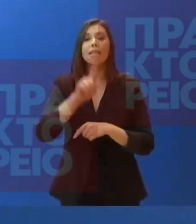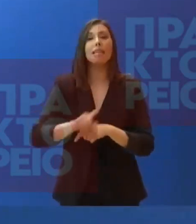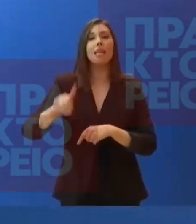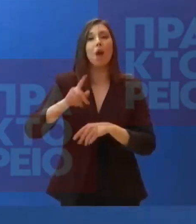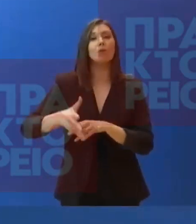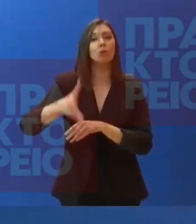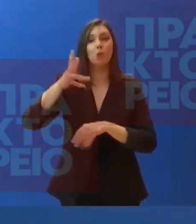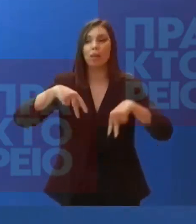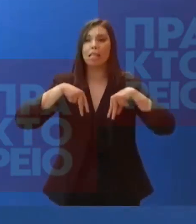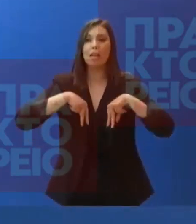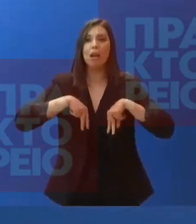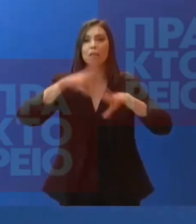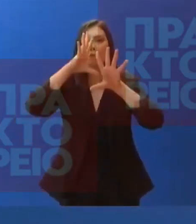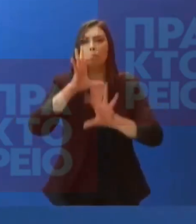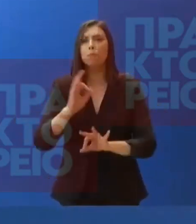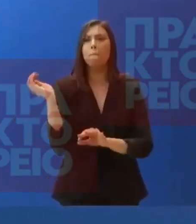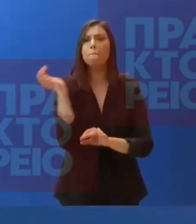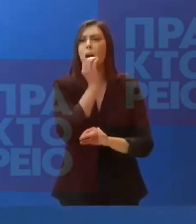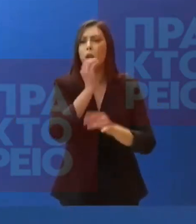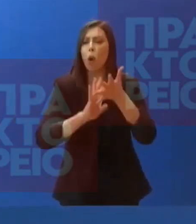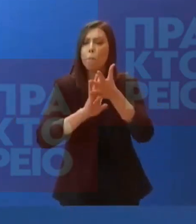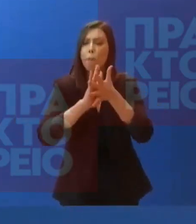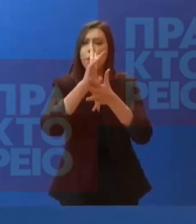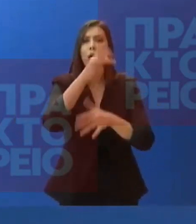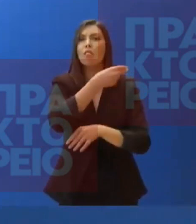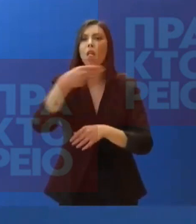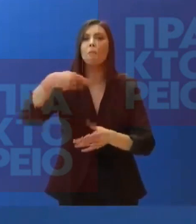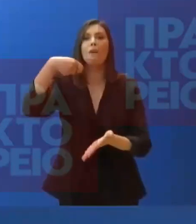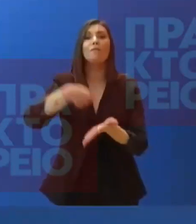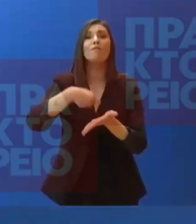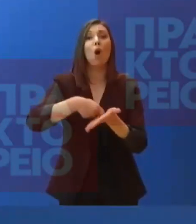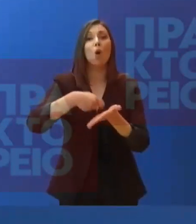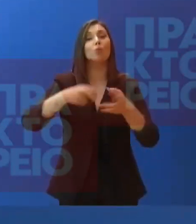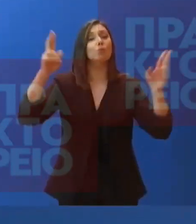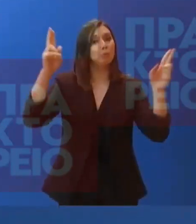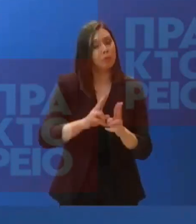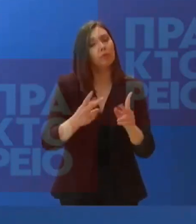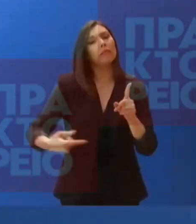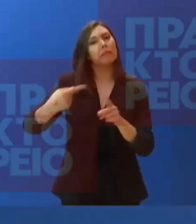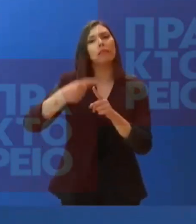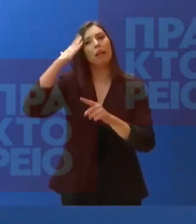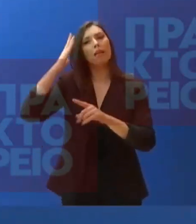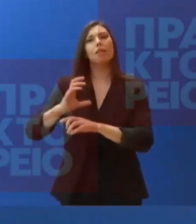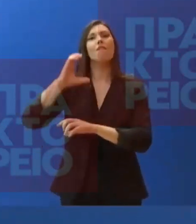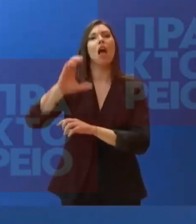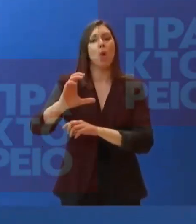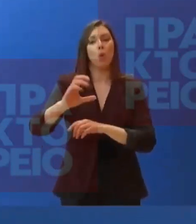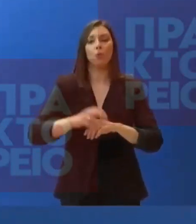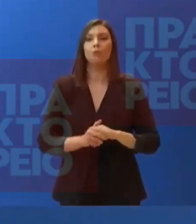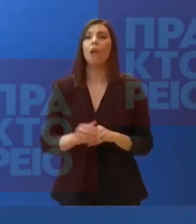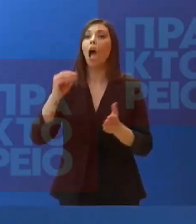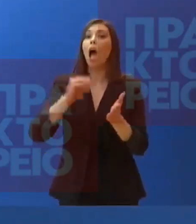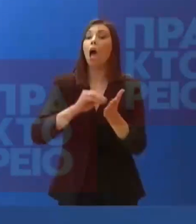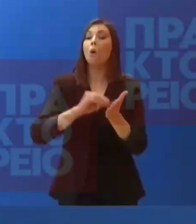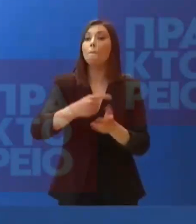έχει κάνει ταχεία πρόοδο όσον αφορά τη μείωση των φορολογικών συντελεστών στην εργασία και το κεφάλαιο. Σημειώνει επίσης την έναρξη αντιμετώπισης των